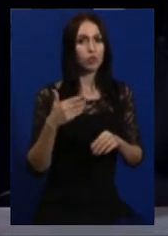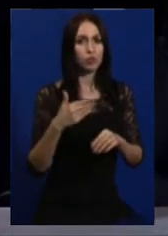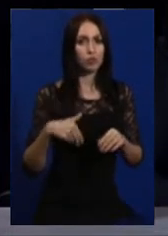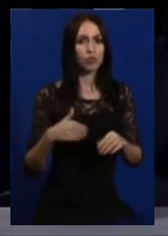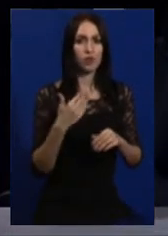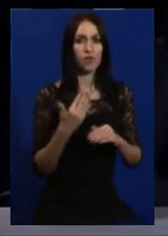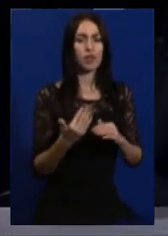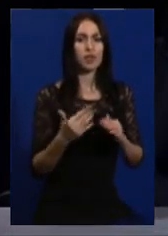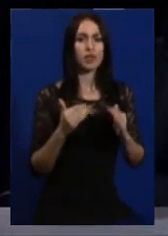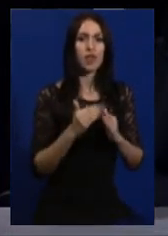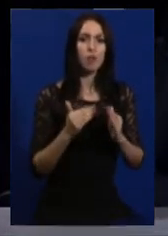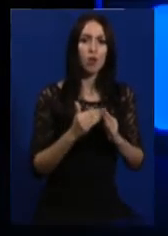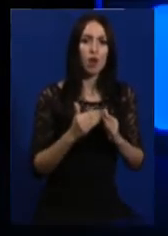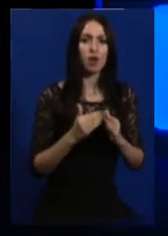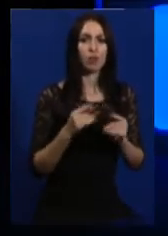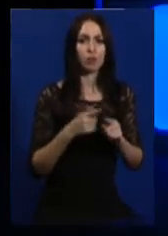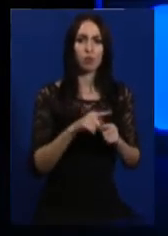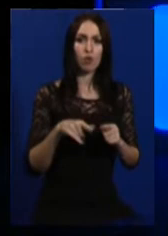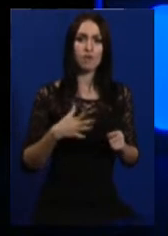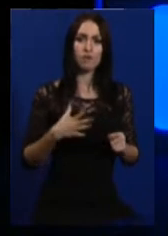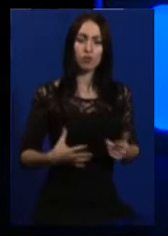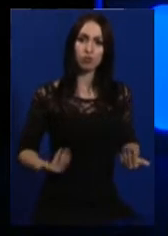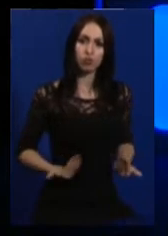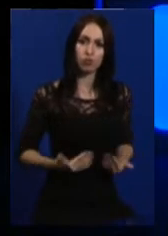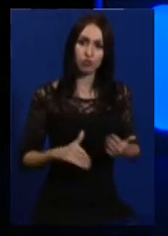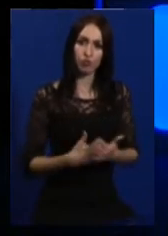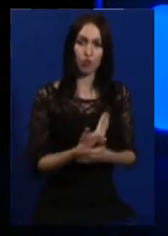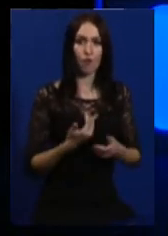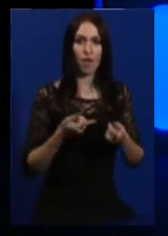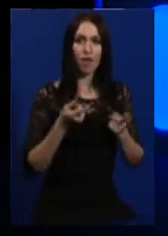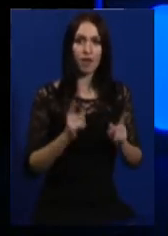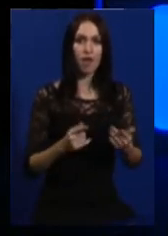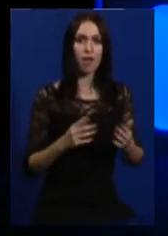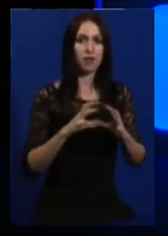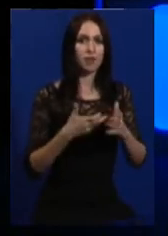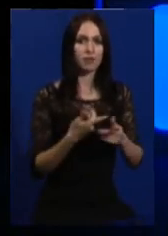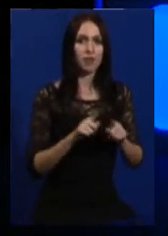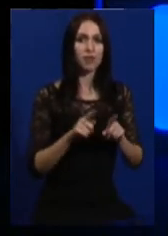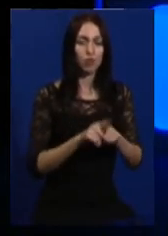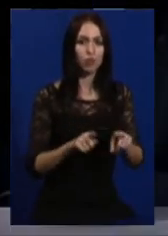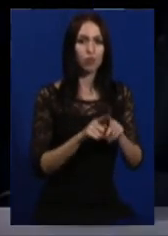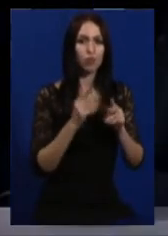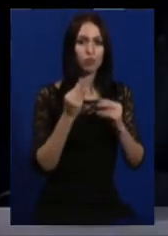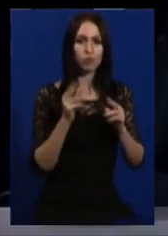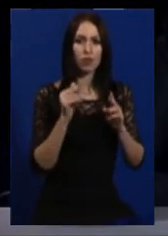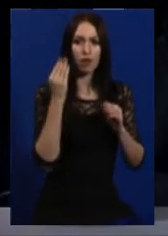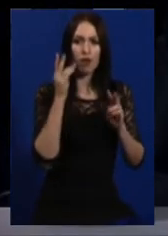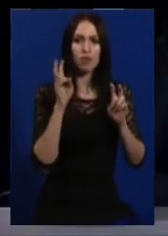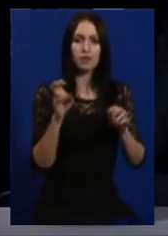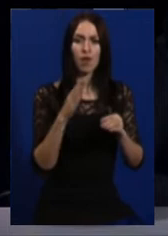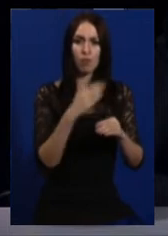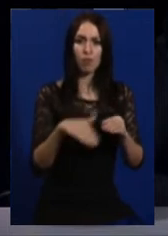дома и они вынуждены жить в новой реальности это тоже своего рода ампутация до людей и